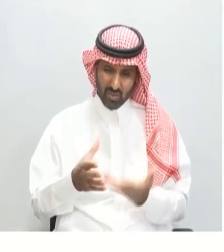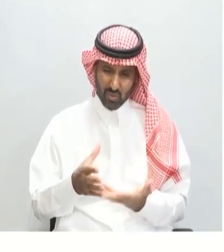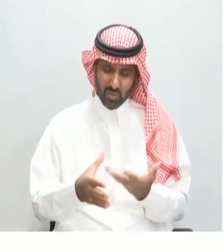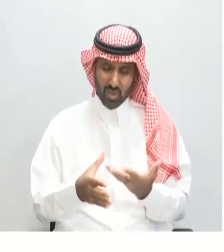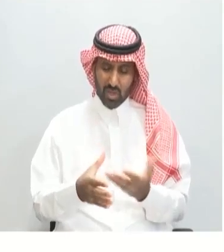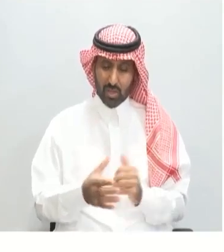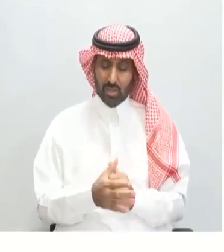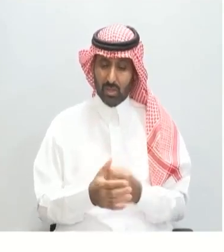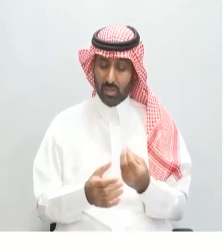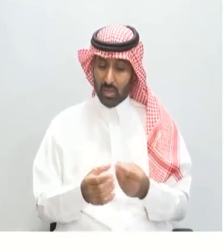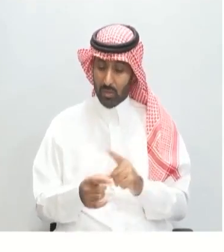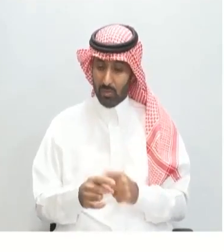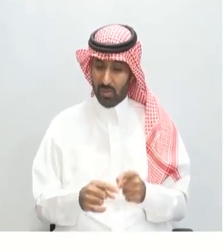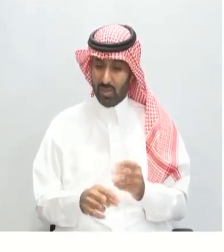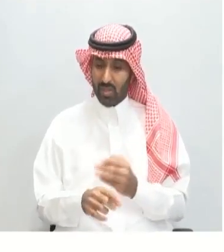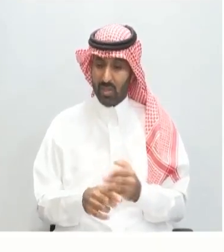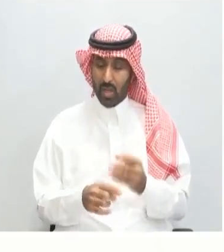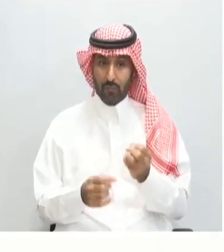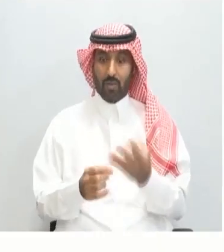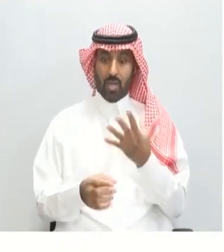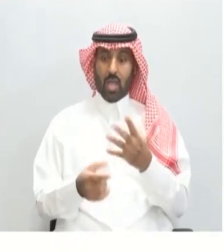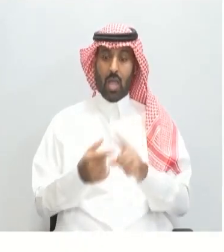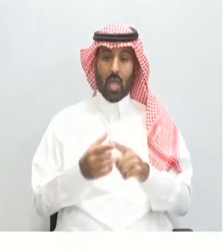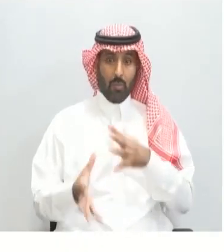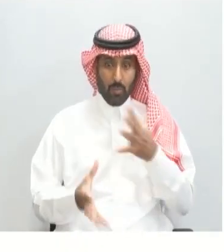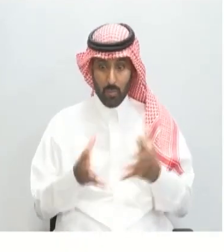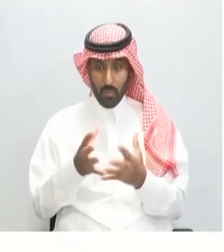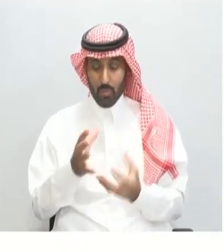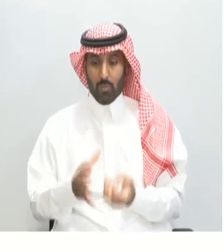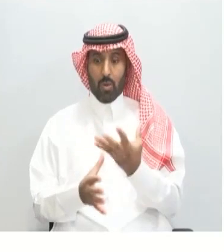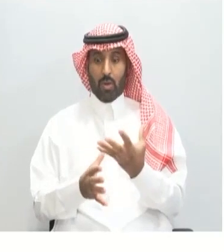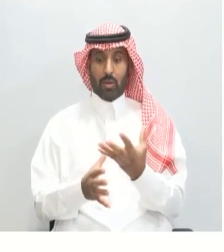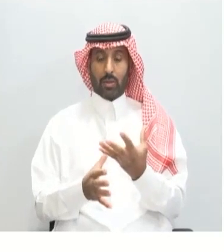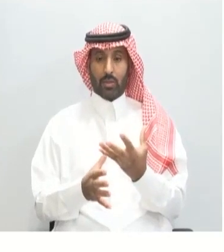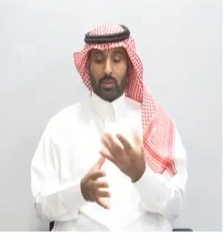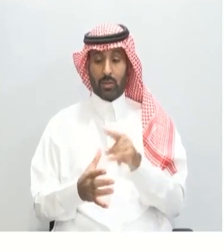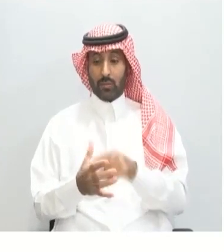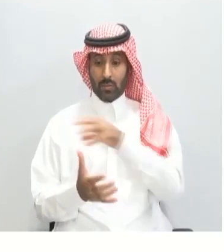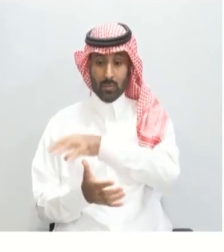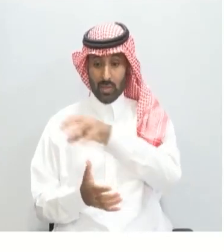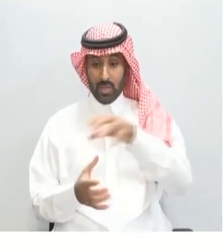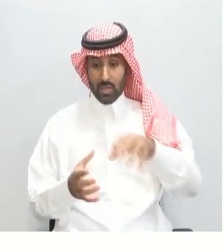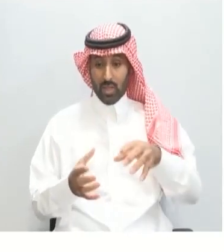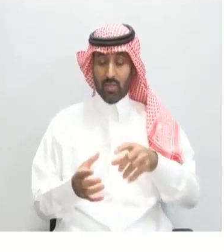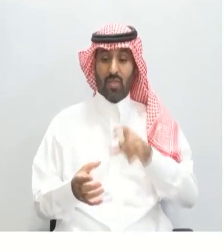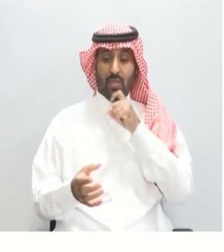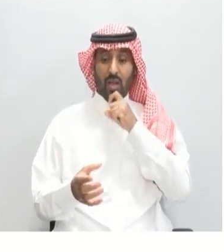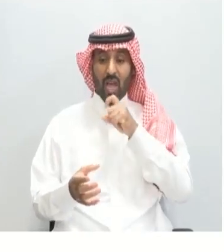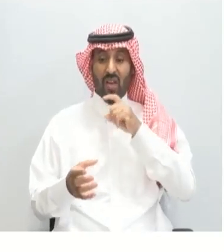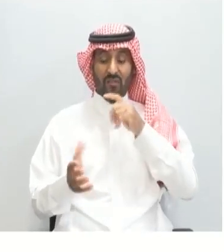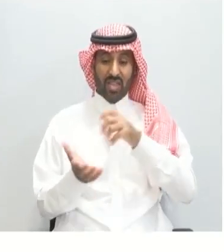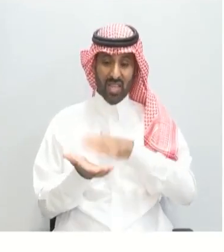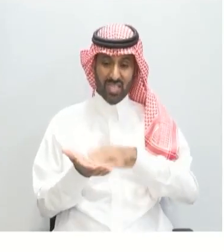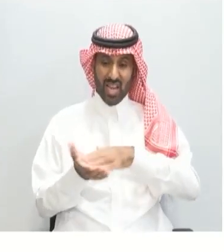العمليات الباطنيه الفجائيه هي التي تحدث في مناطق الضعف في القشره